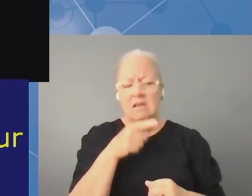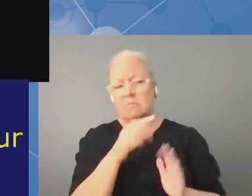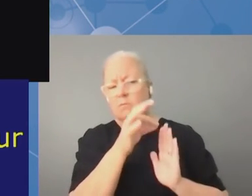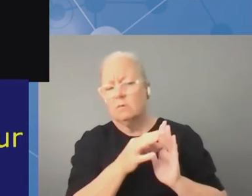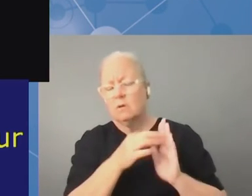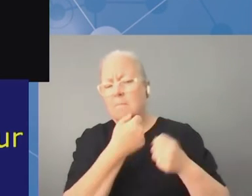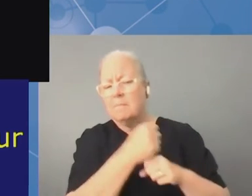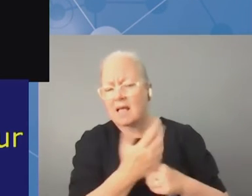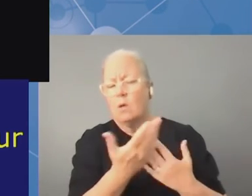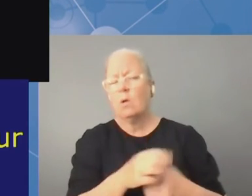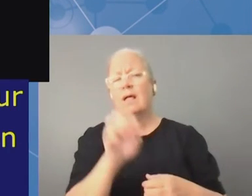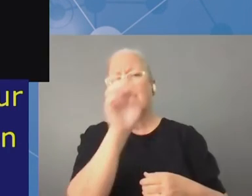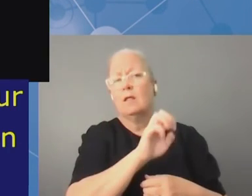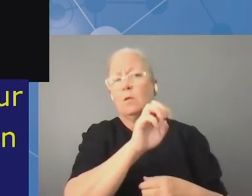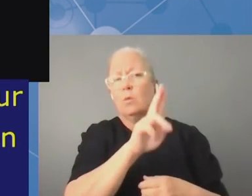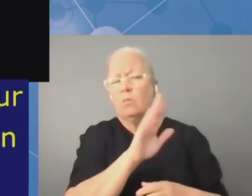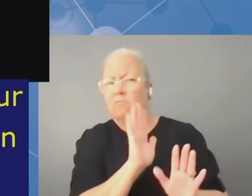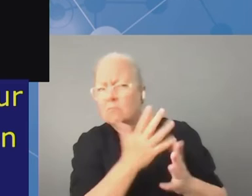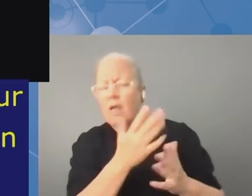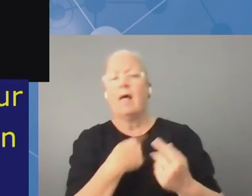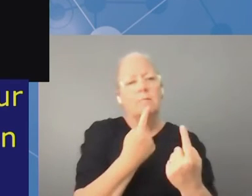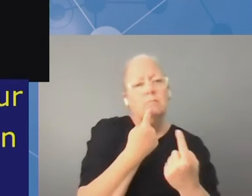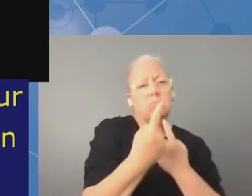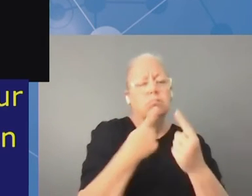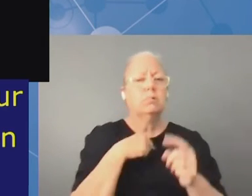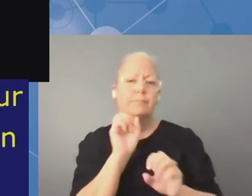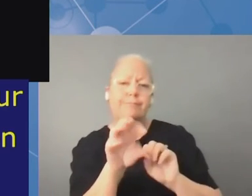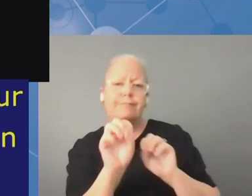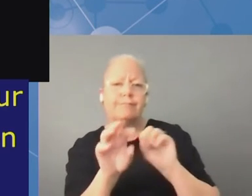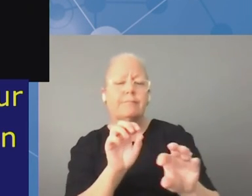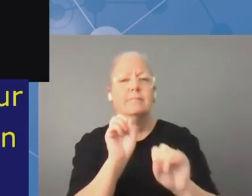рамках этой встречи мы поделились нашими общими опасениями